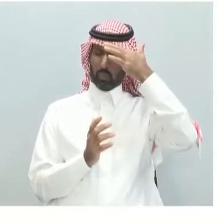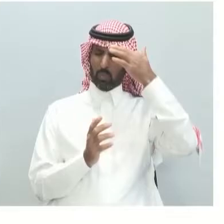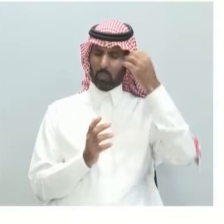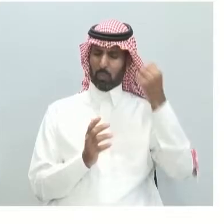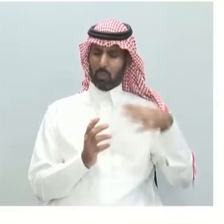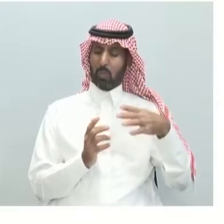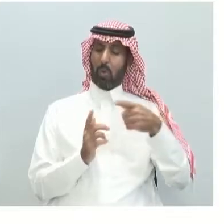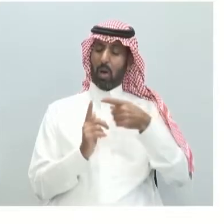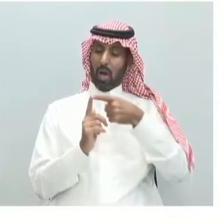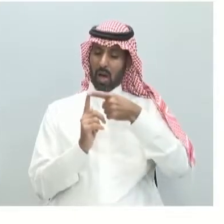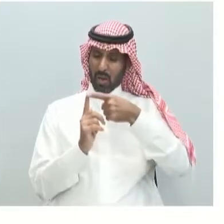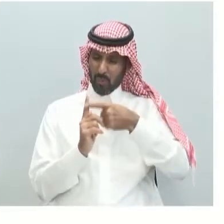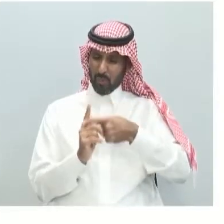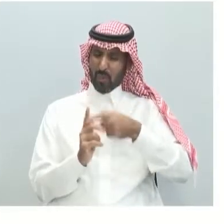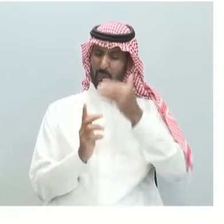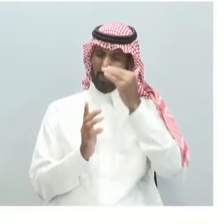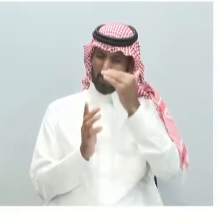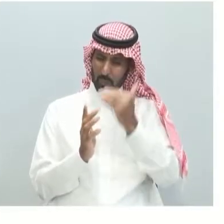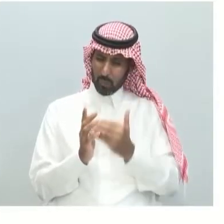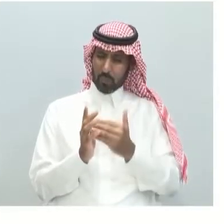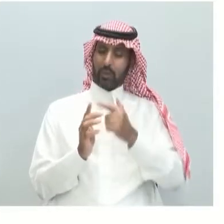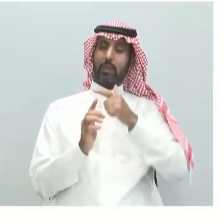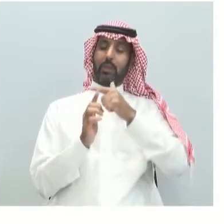احسنتم هي بمعنى الهبوط